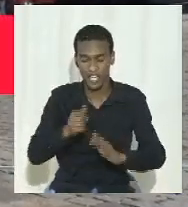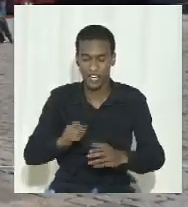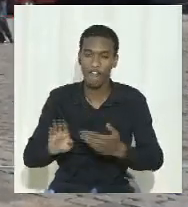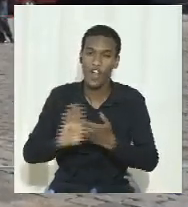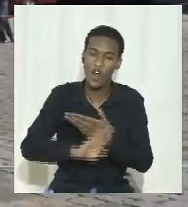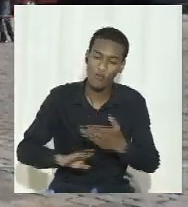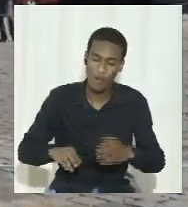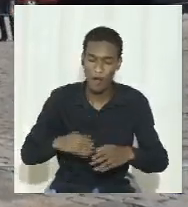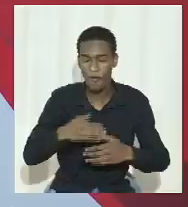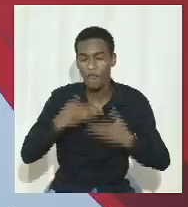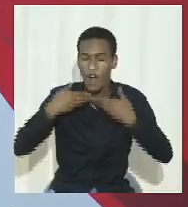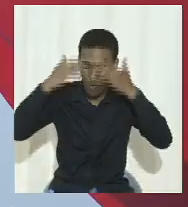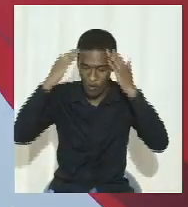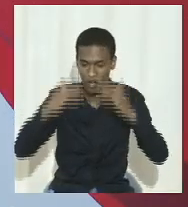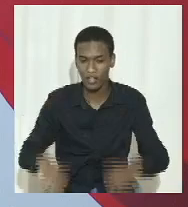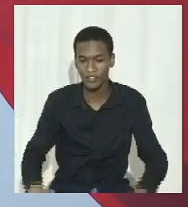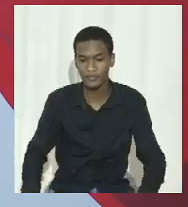filaminam-bahoaka.